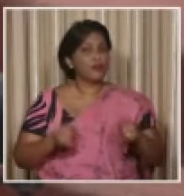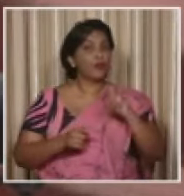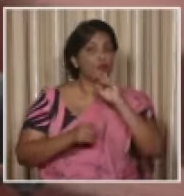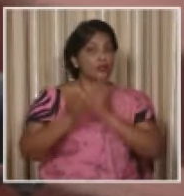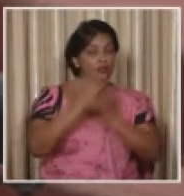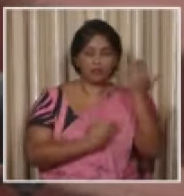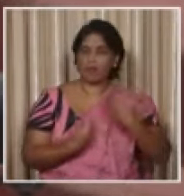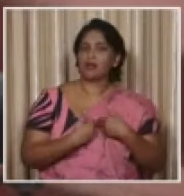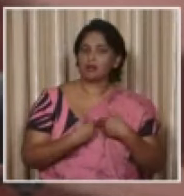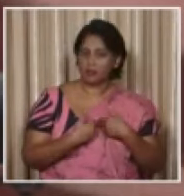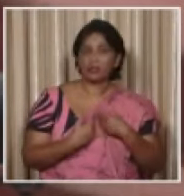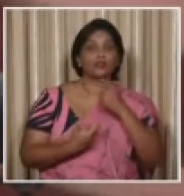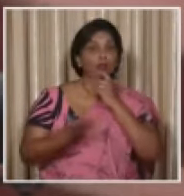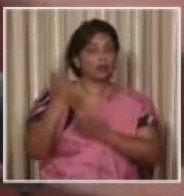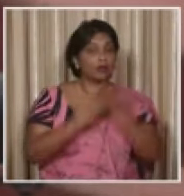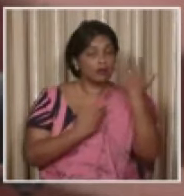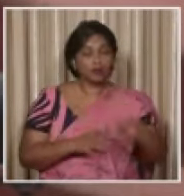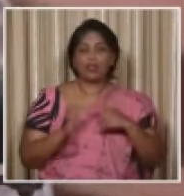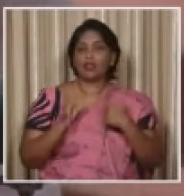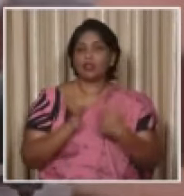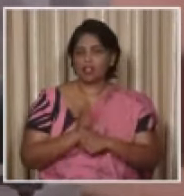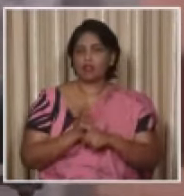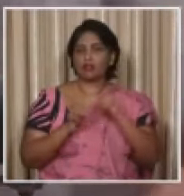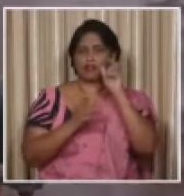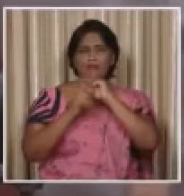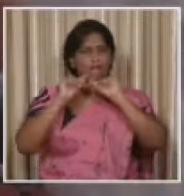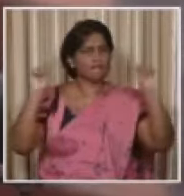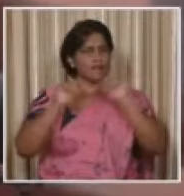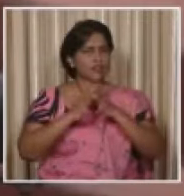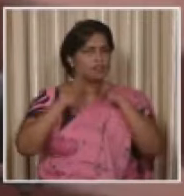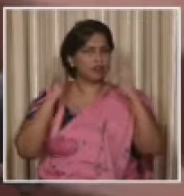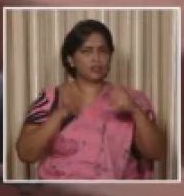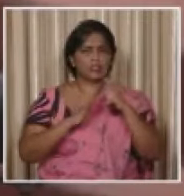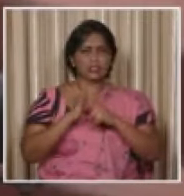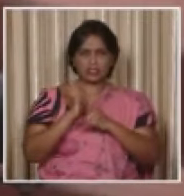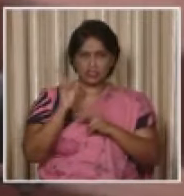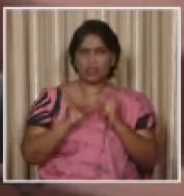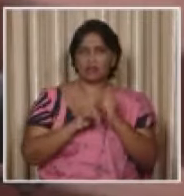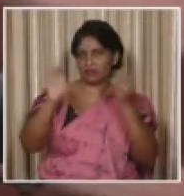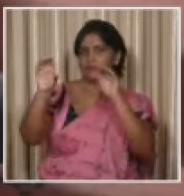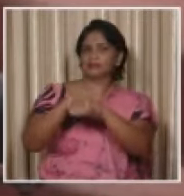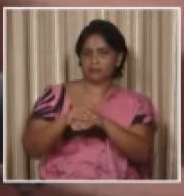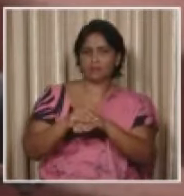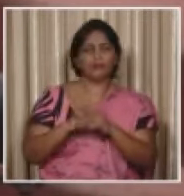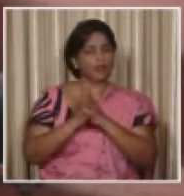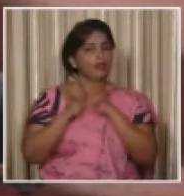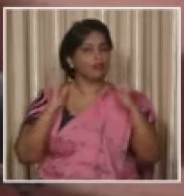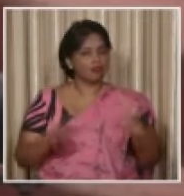අපි. ඒ නඩු කීම නිසා මේ පනතේ වගන්ති විශාල ප්‍රමාණයක් ජනතා විමුක්ති ප්‍රමාණයත් ඒකට ඉදිරිපත් වුණා.